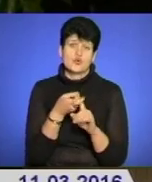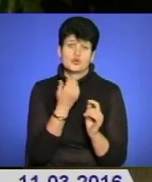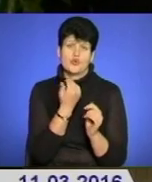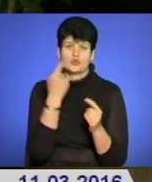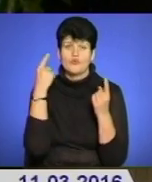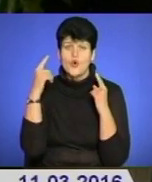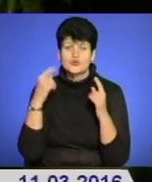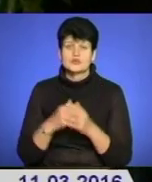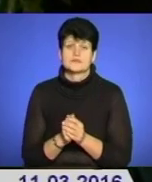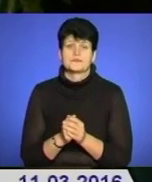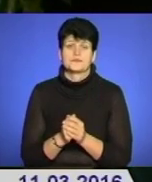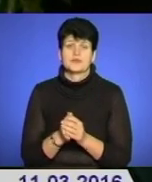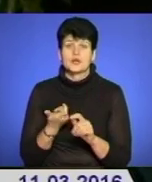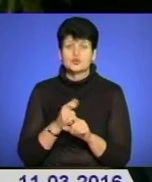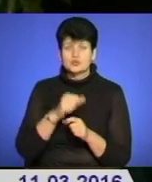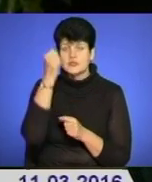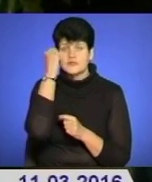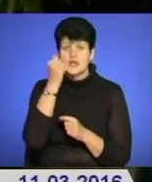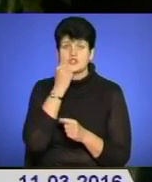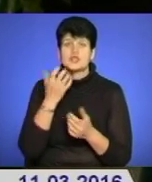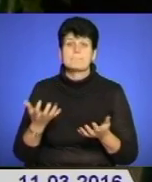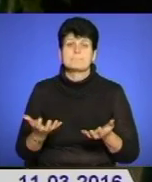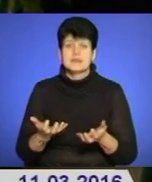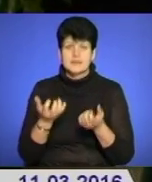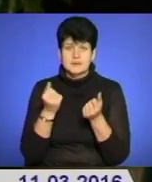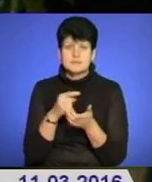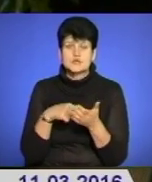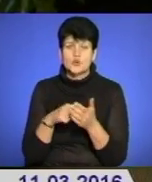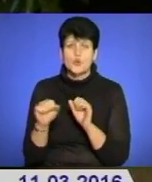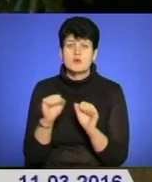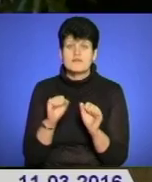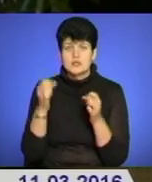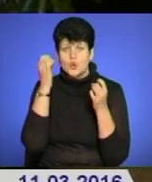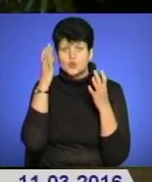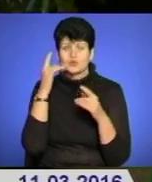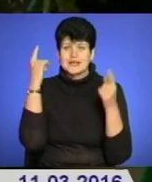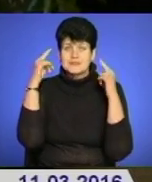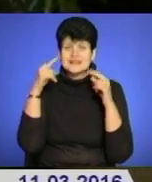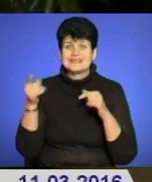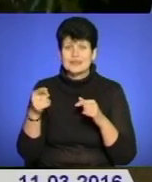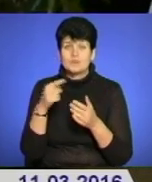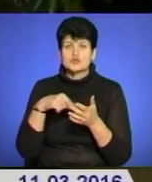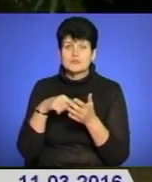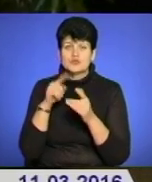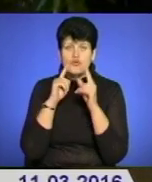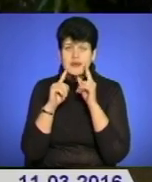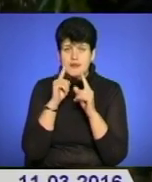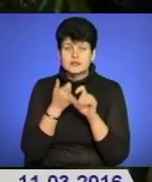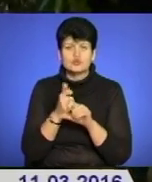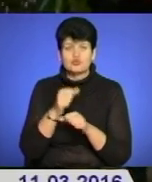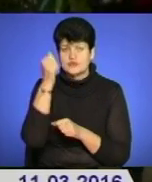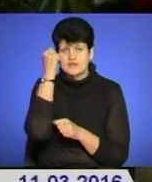творчості. Дуже вдячні ми підтримці міського управління культури і мистецтв Тернопільської міської ради. Ми дуже